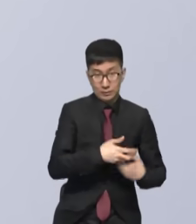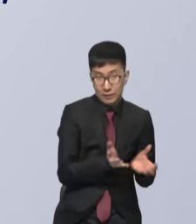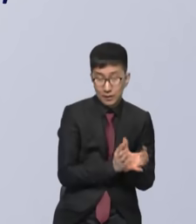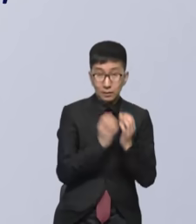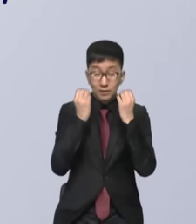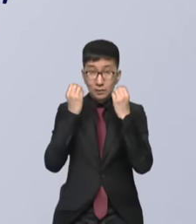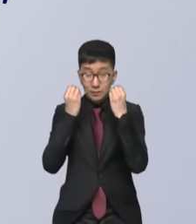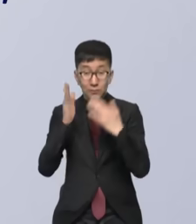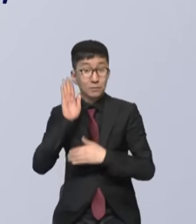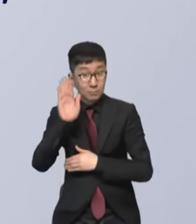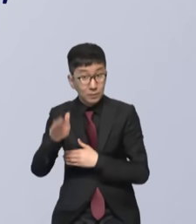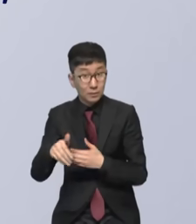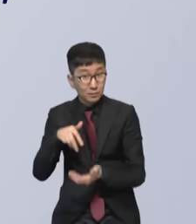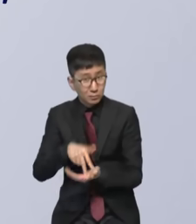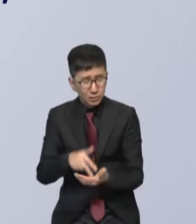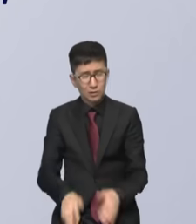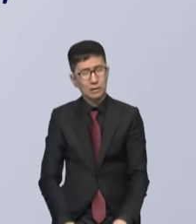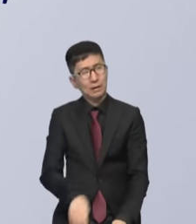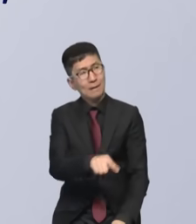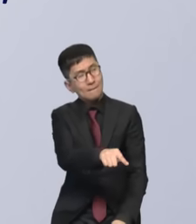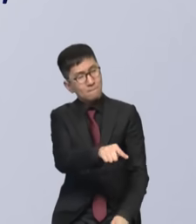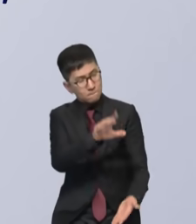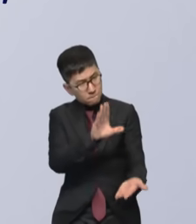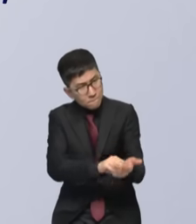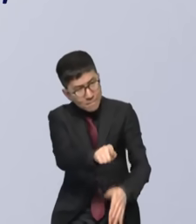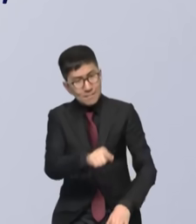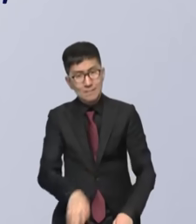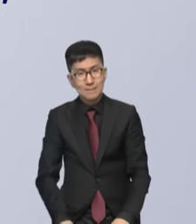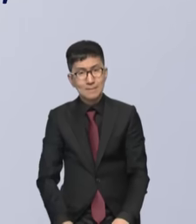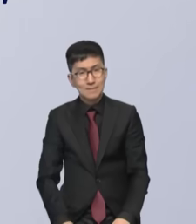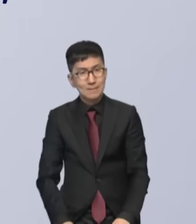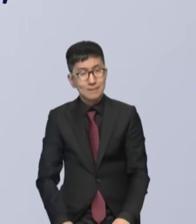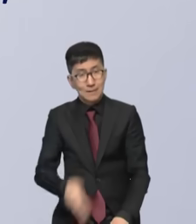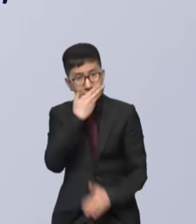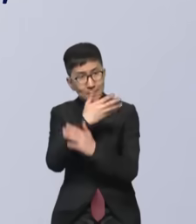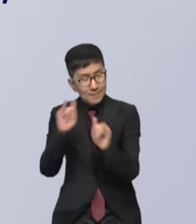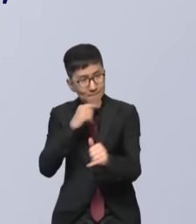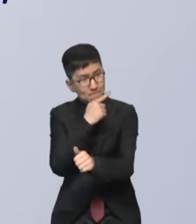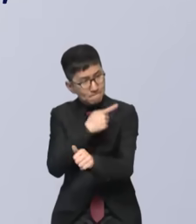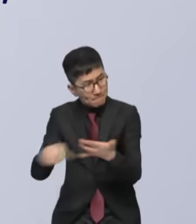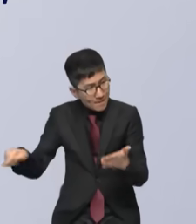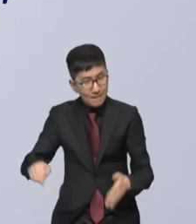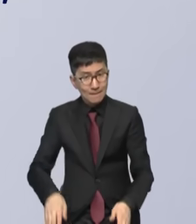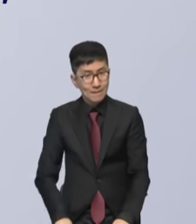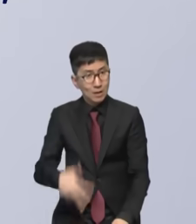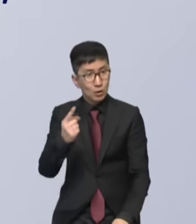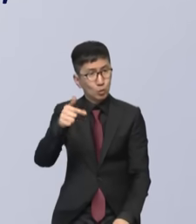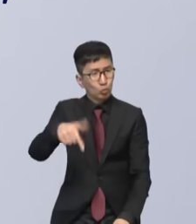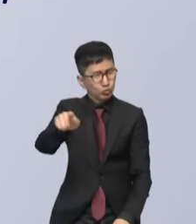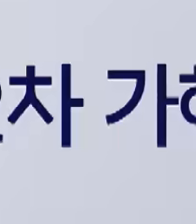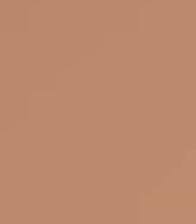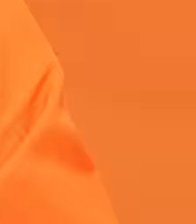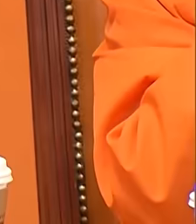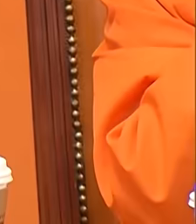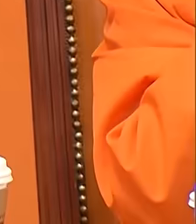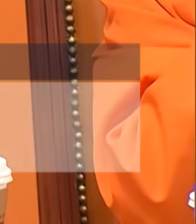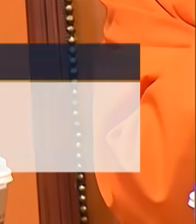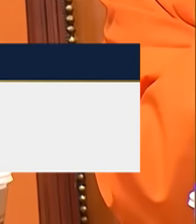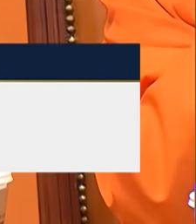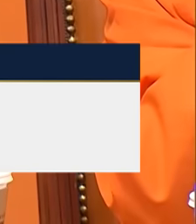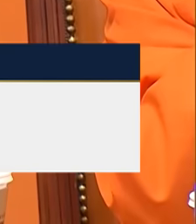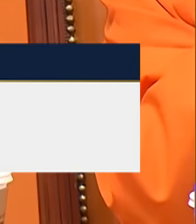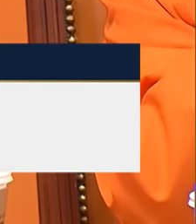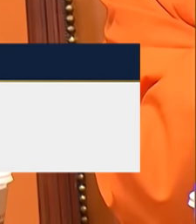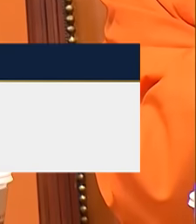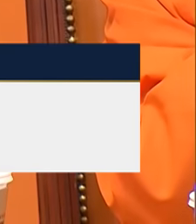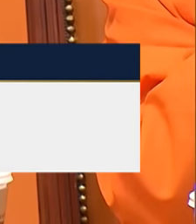역시 부정의의 아이콘, 청년 세대에 대한 2차 가해라며 조국 혁신당 견제에 나섰습니다. 워낙